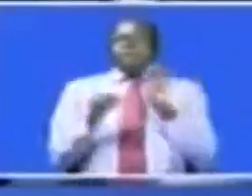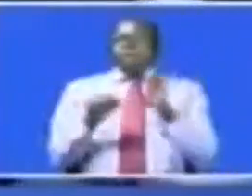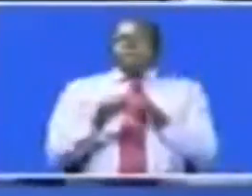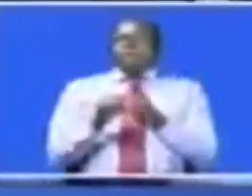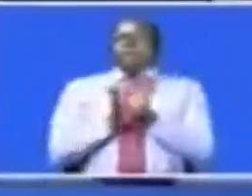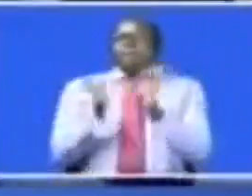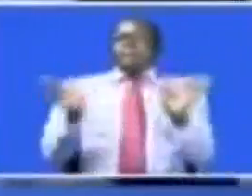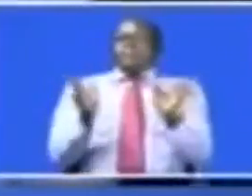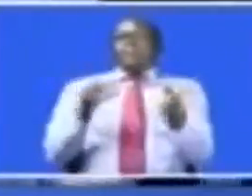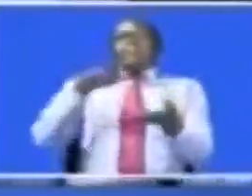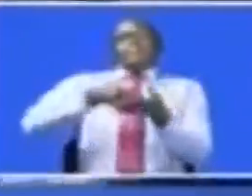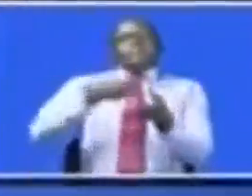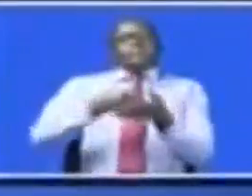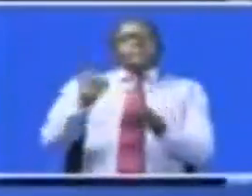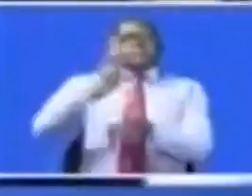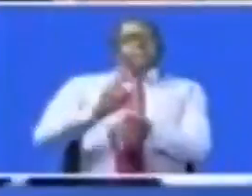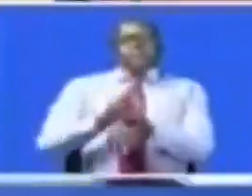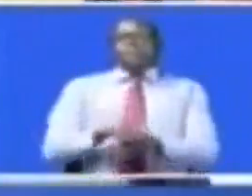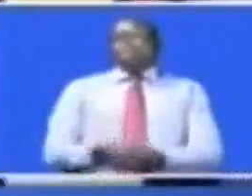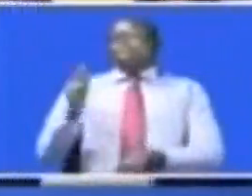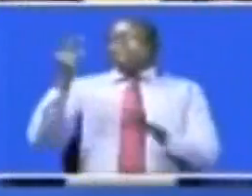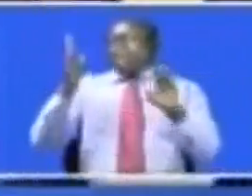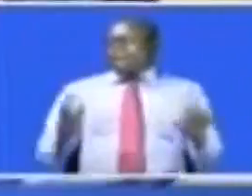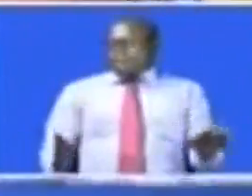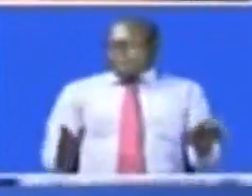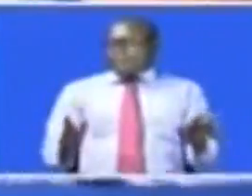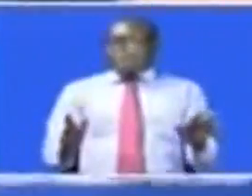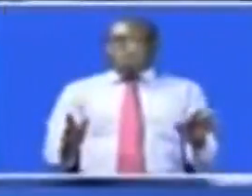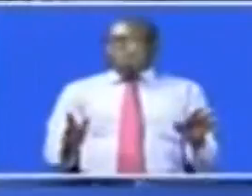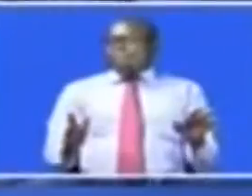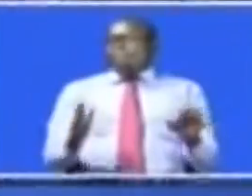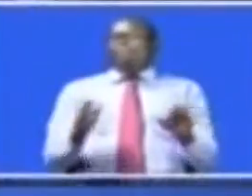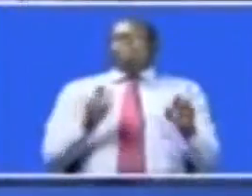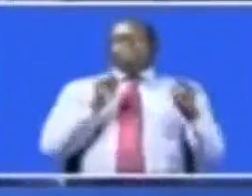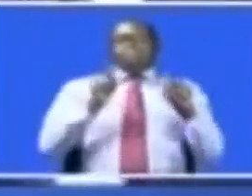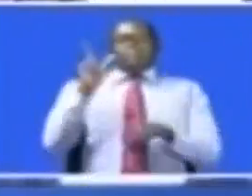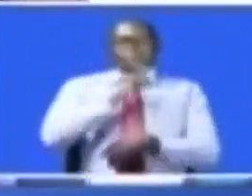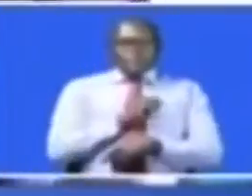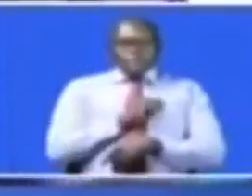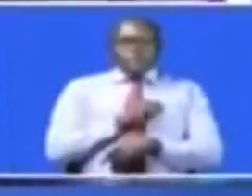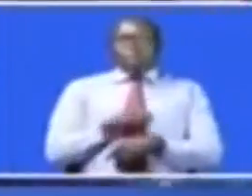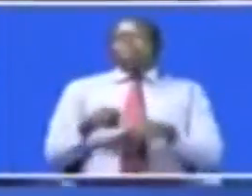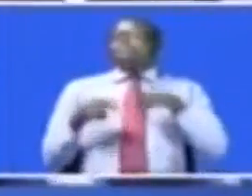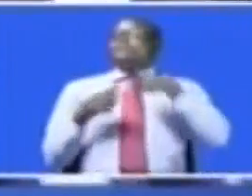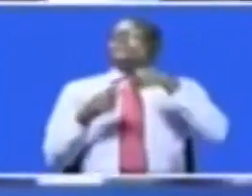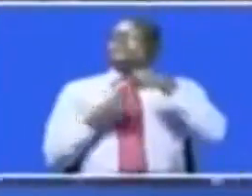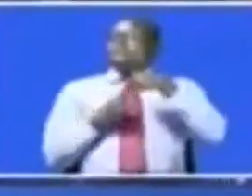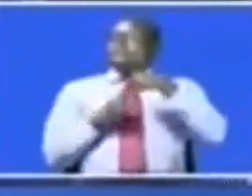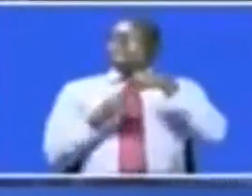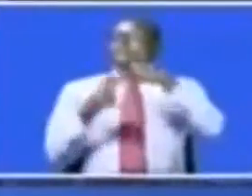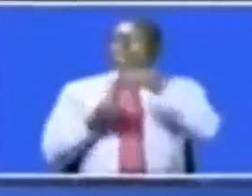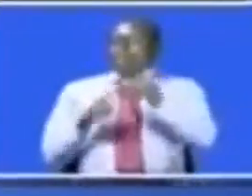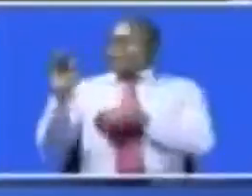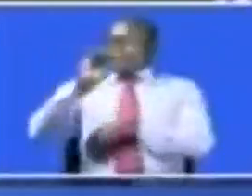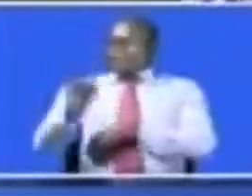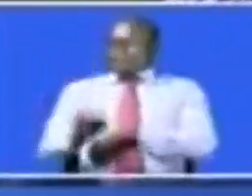public expenditure. Wakenya 800 kutoka maeneo manane yaliyokuwa mikoa ya humo nchini waliojiwa. 77% ya